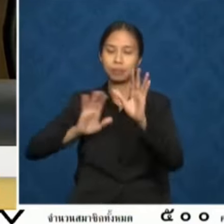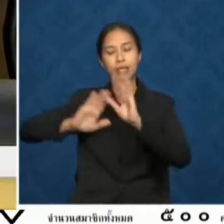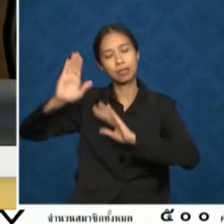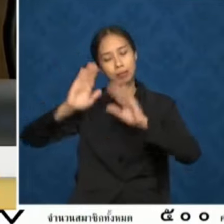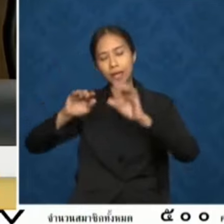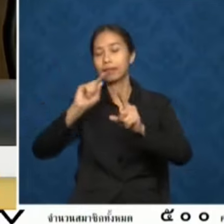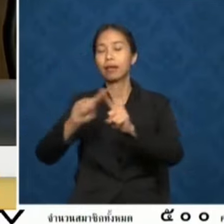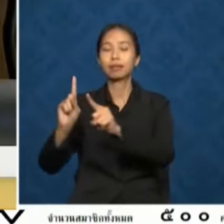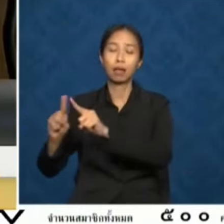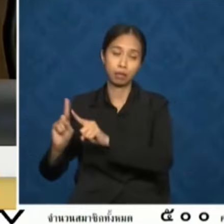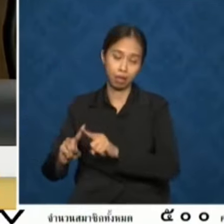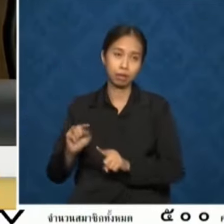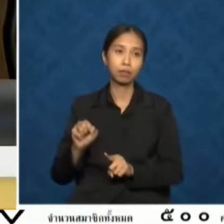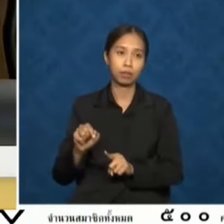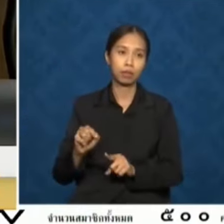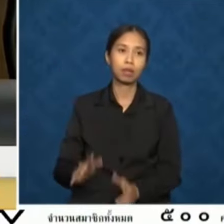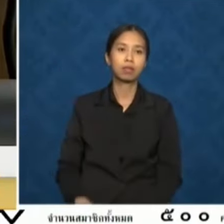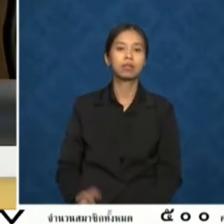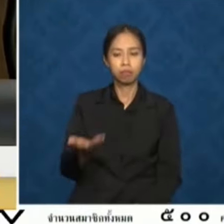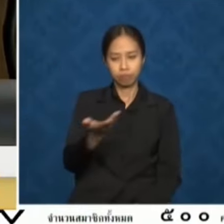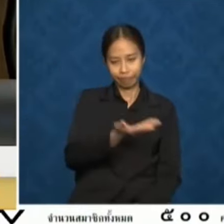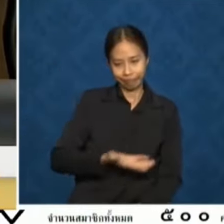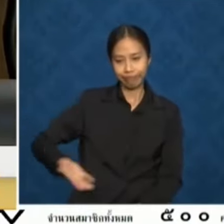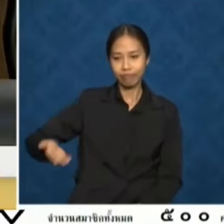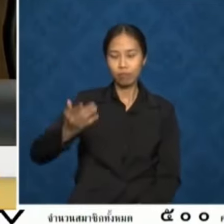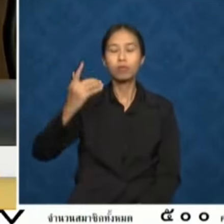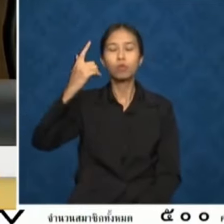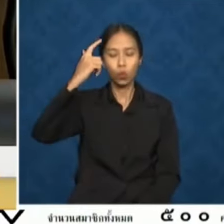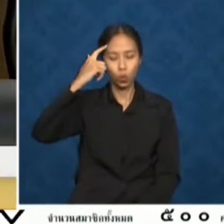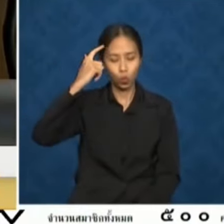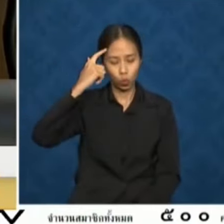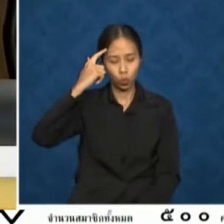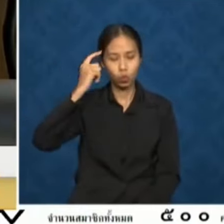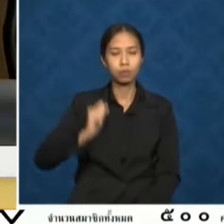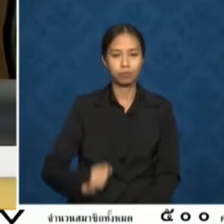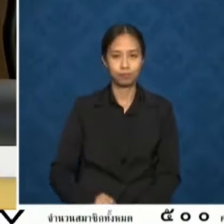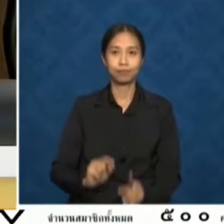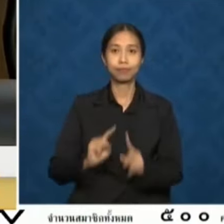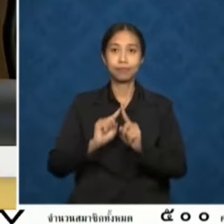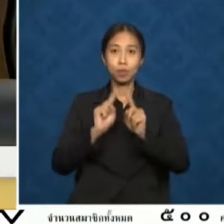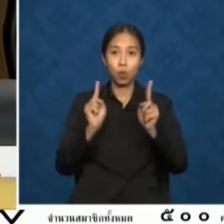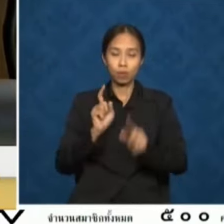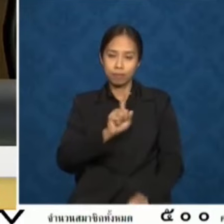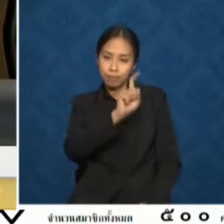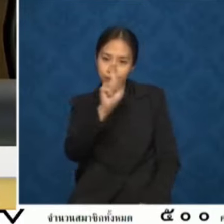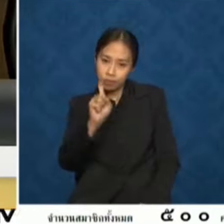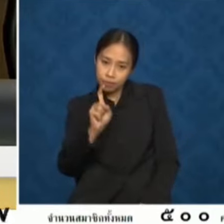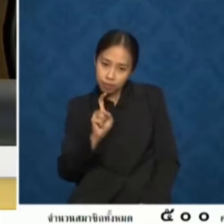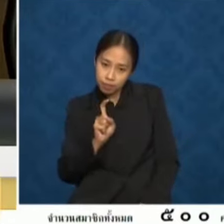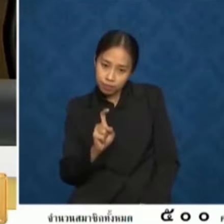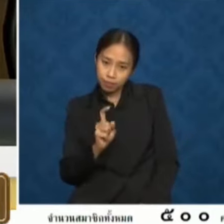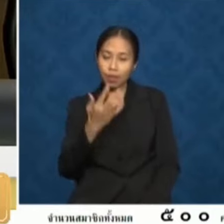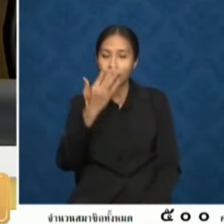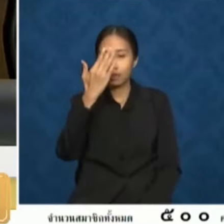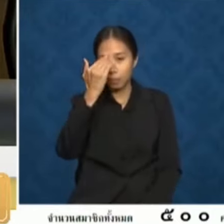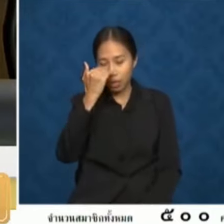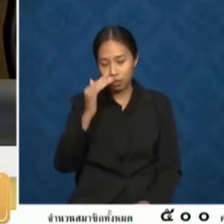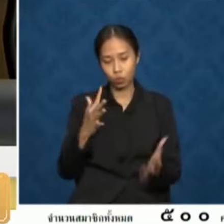เนี่ยผมคิดว่าทุกคนรู้ครับแต่ผมตั้งข้อสังเกตนี่แหละครับว่าทำไม